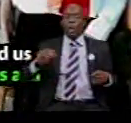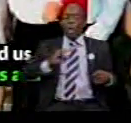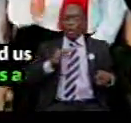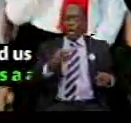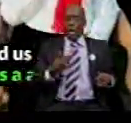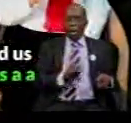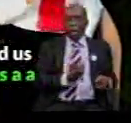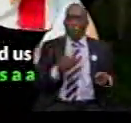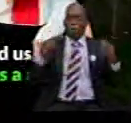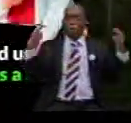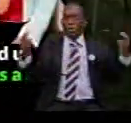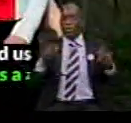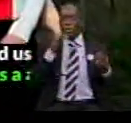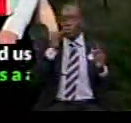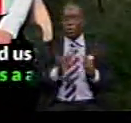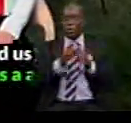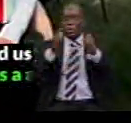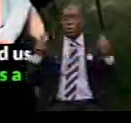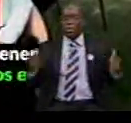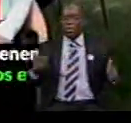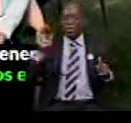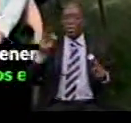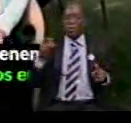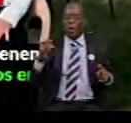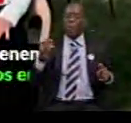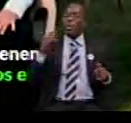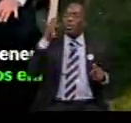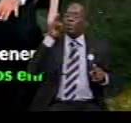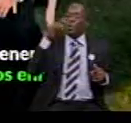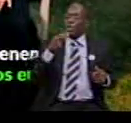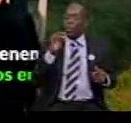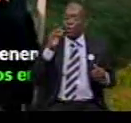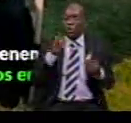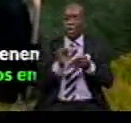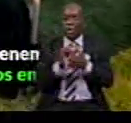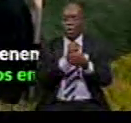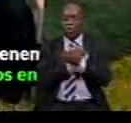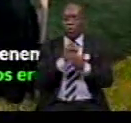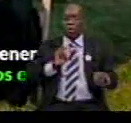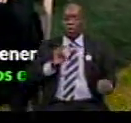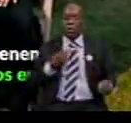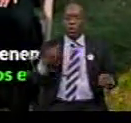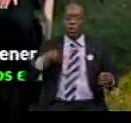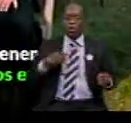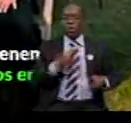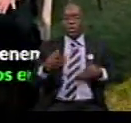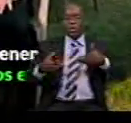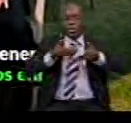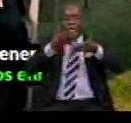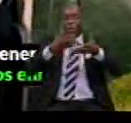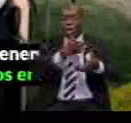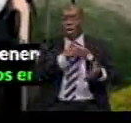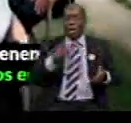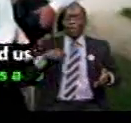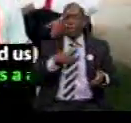انتصارنا لمن أحبنا نهتف ونقوى على